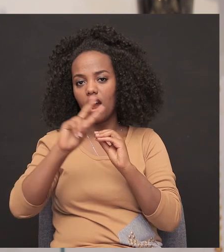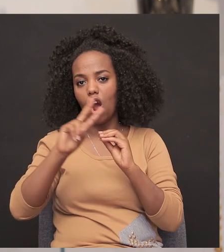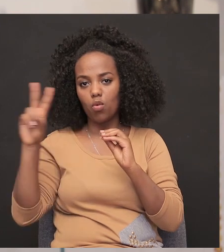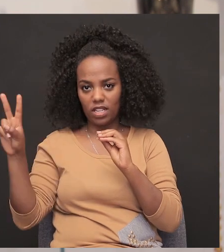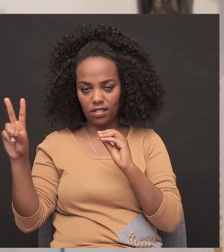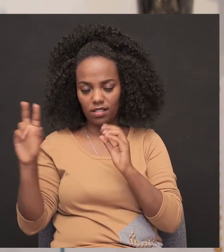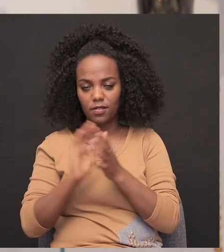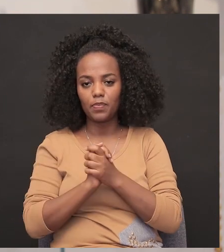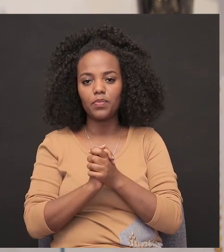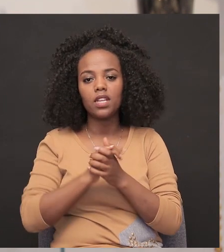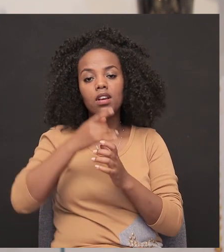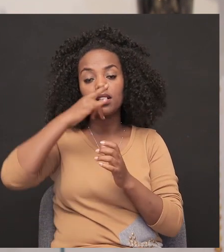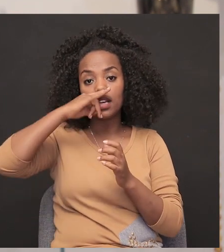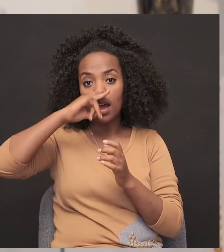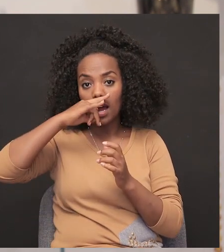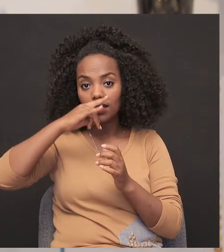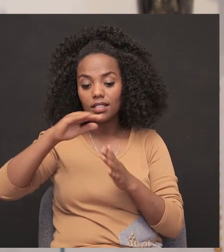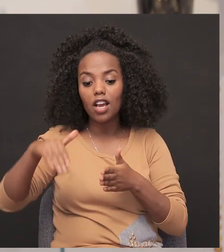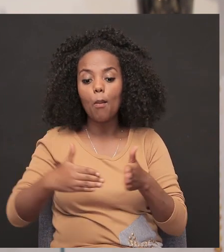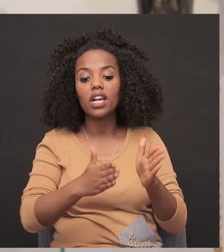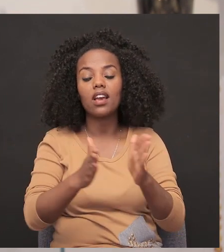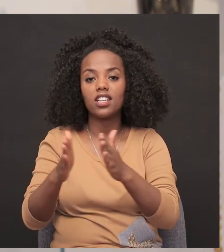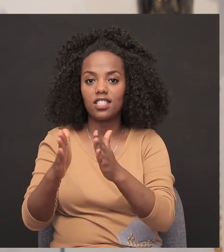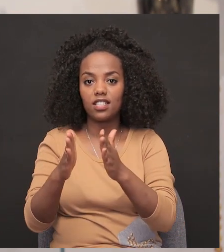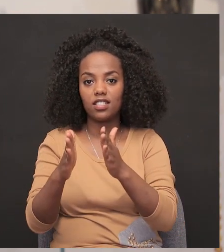ይላል ሕፃናቱን ከመንገድ